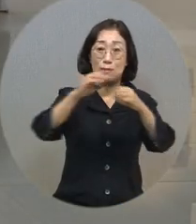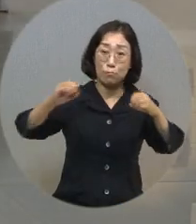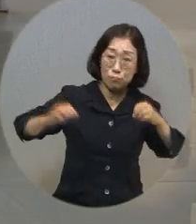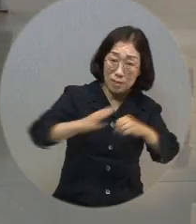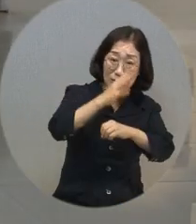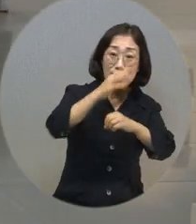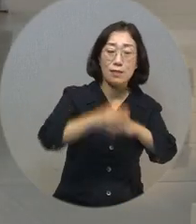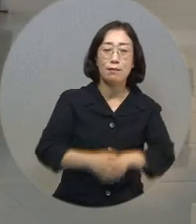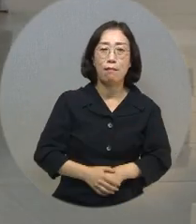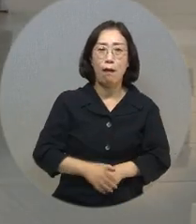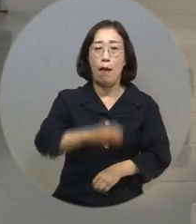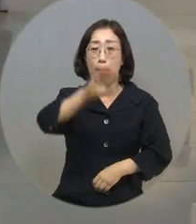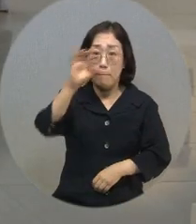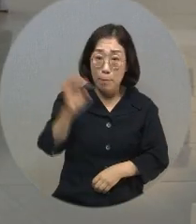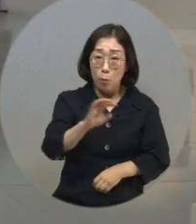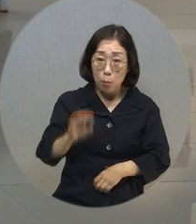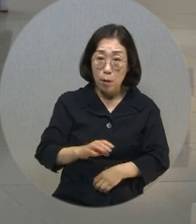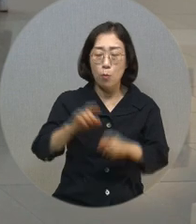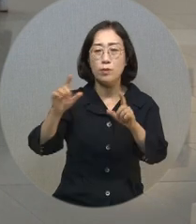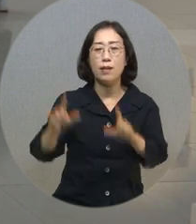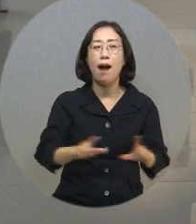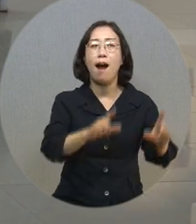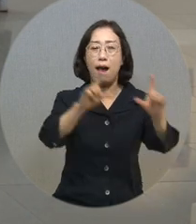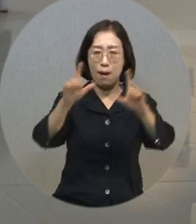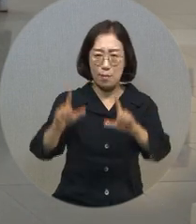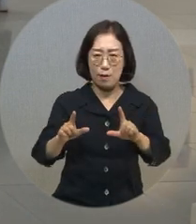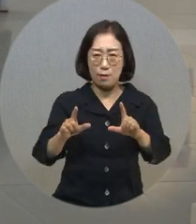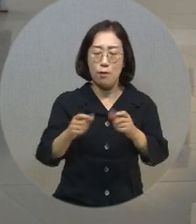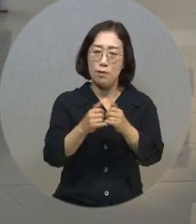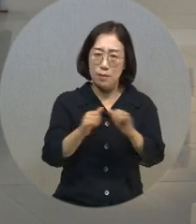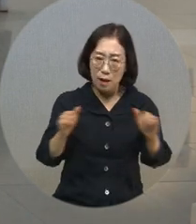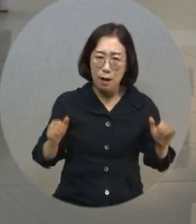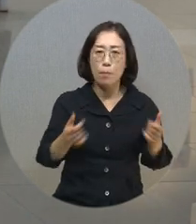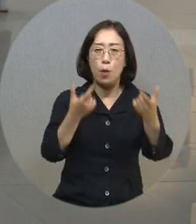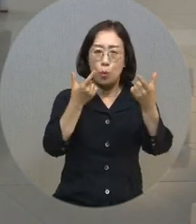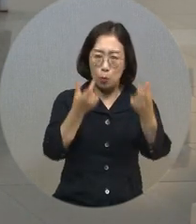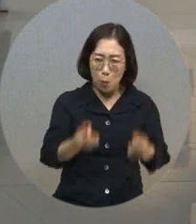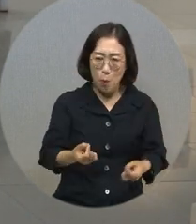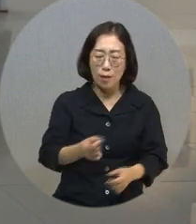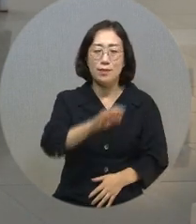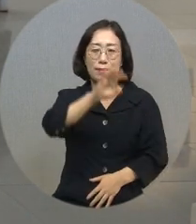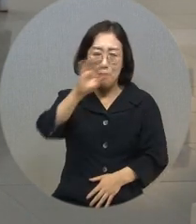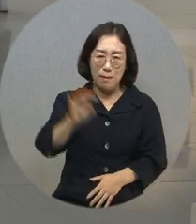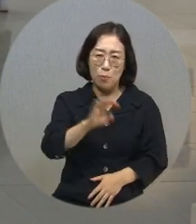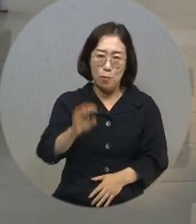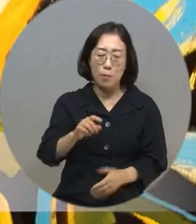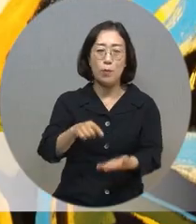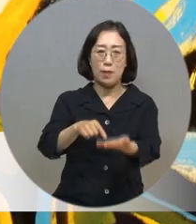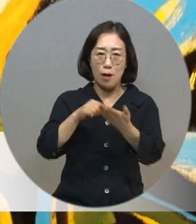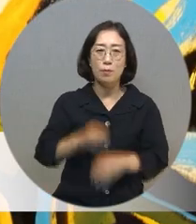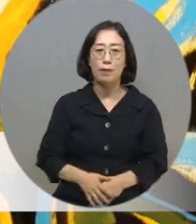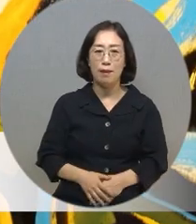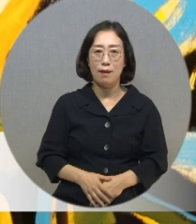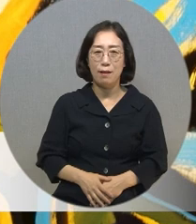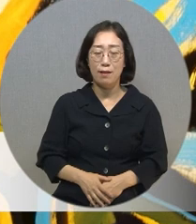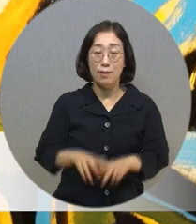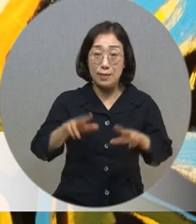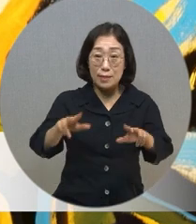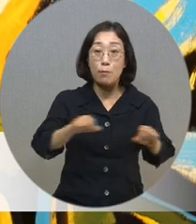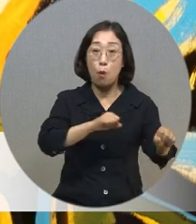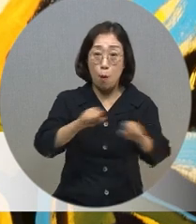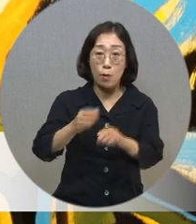이루이는 삶이라는 과정에서 인간에게도 똑같이 적용됩니다 현재 하고 있는